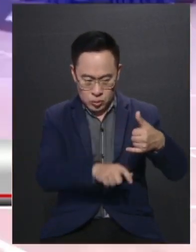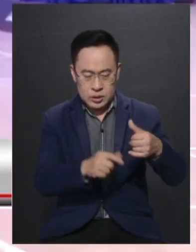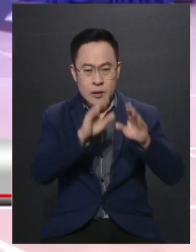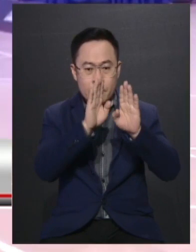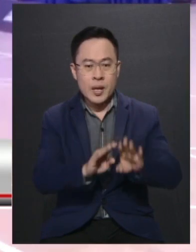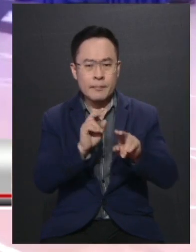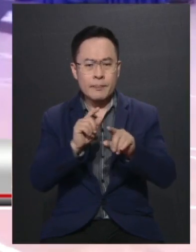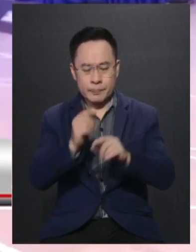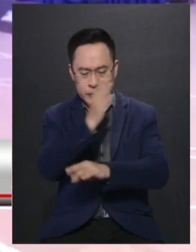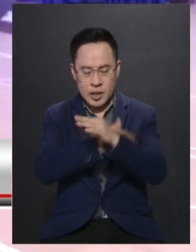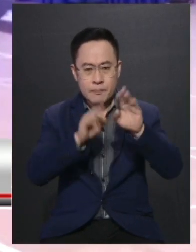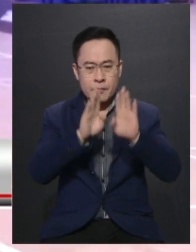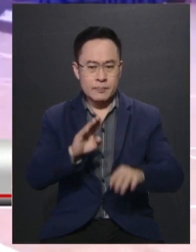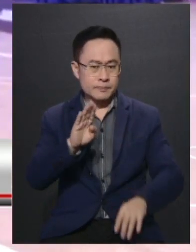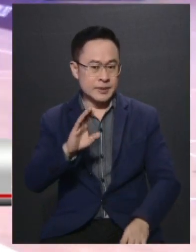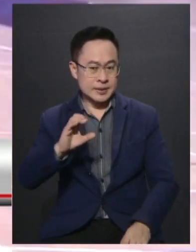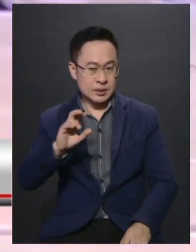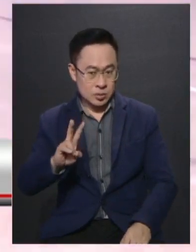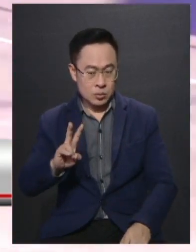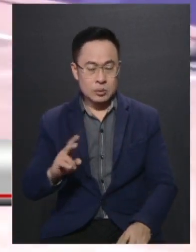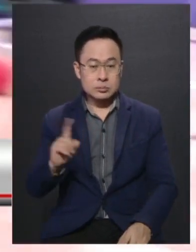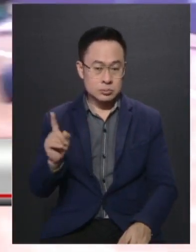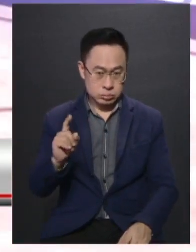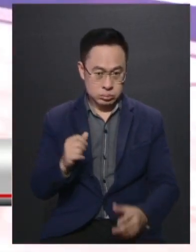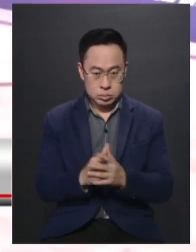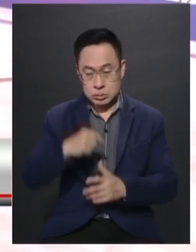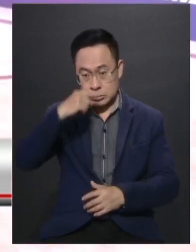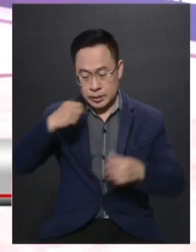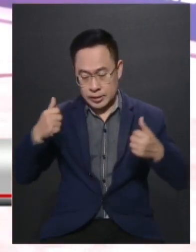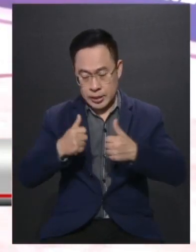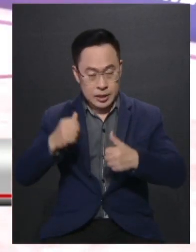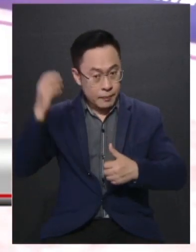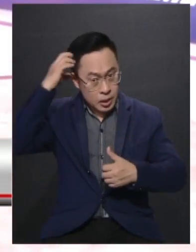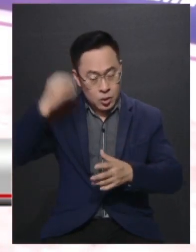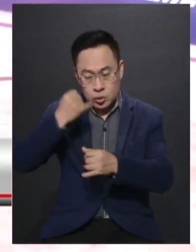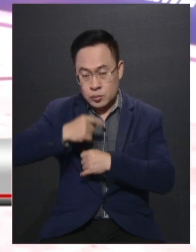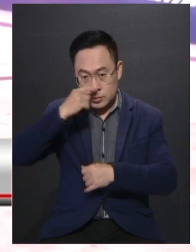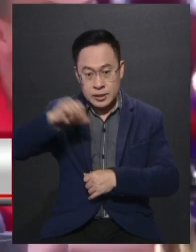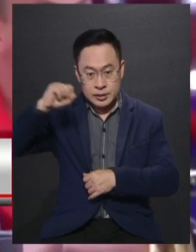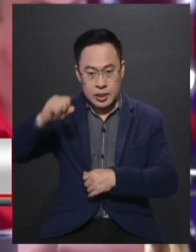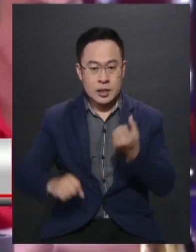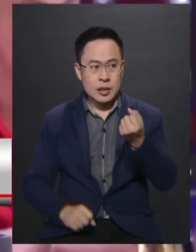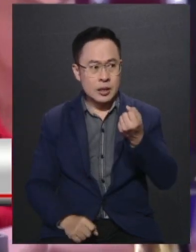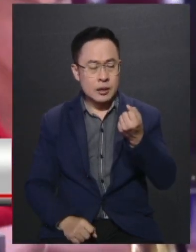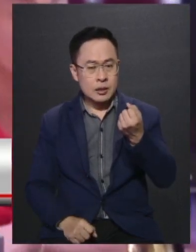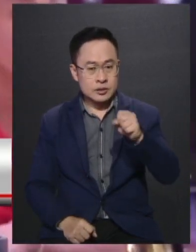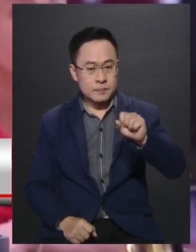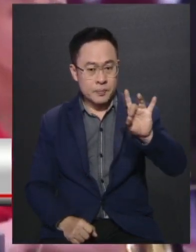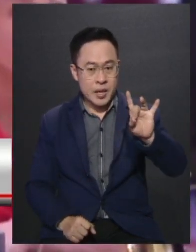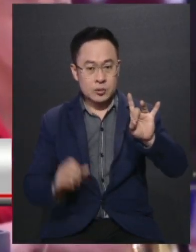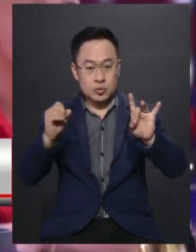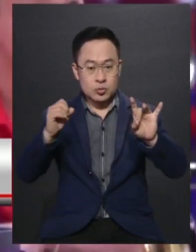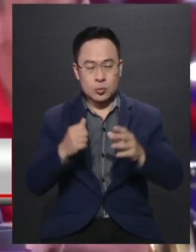ลลีจากลาวไป18-0ค่ะวรวุฒิแสงอัมพาเอาชนะโซกชาซูนจากกัมพูชาไป